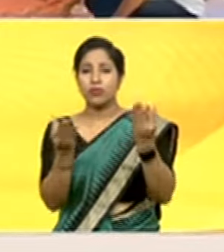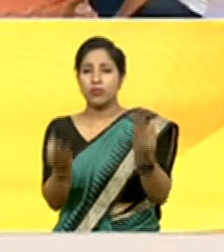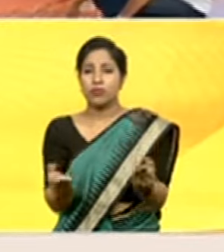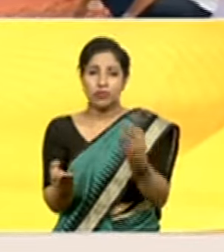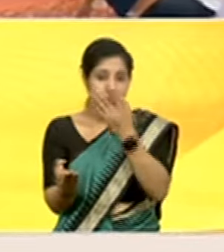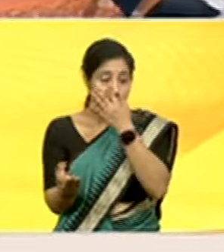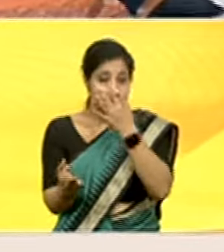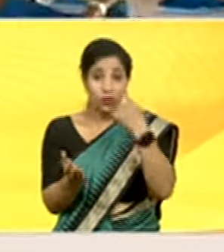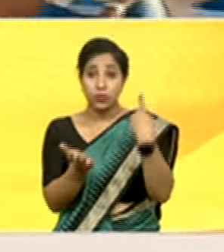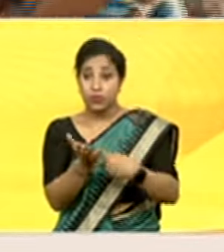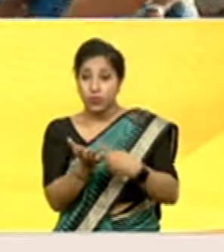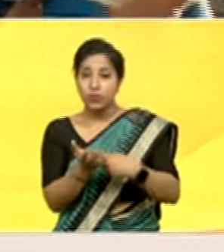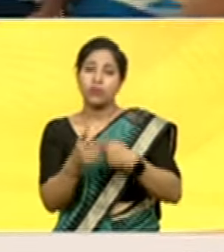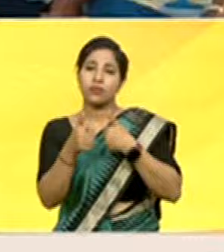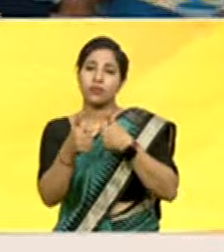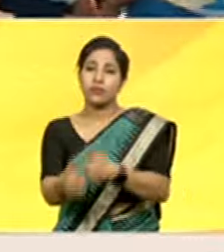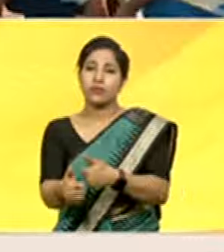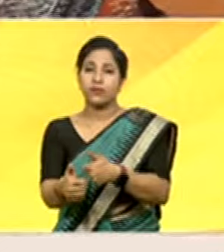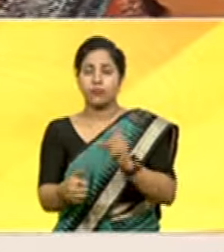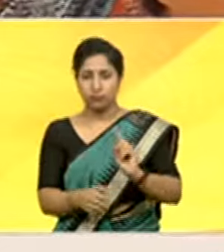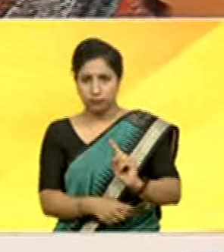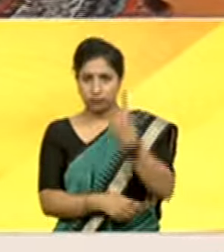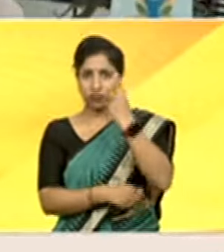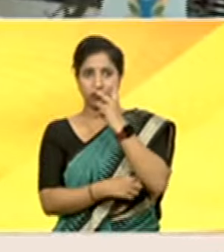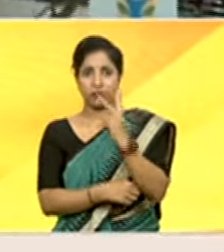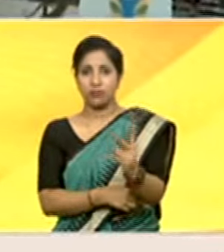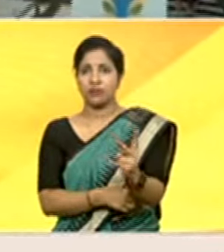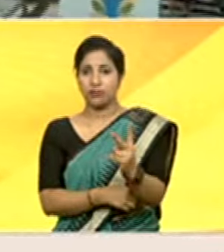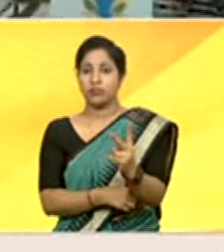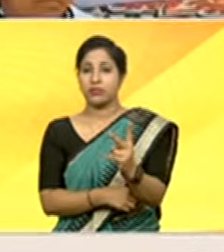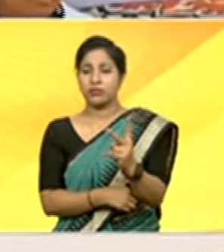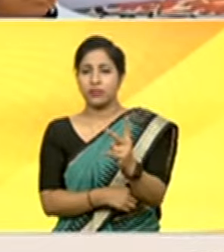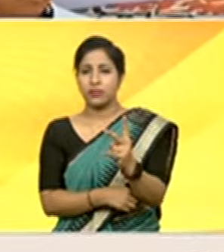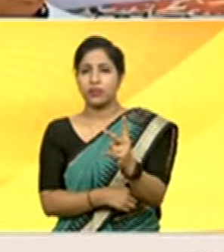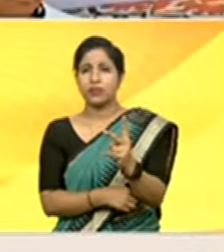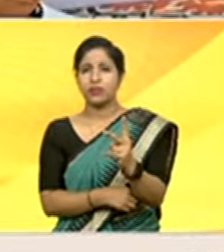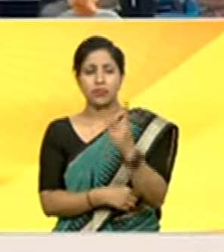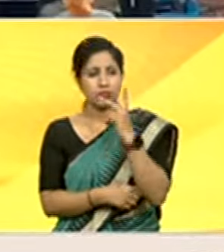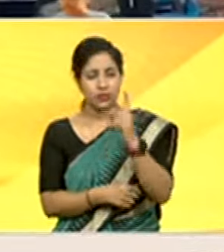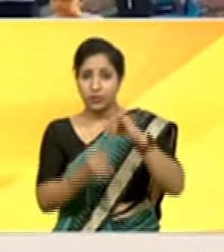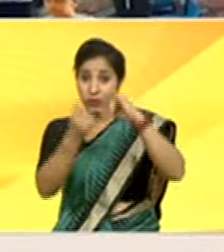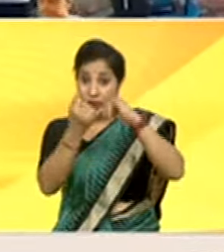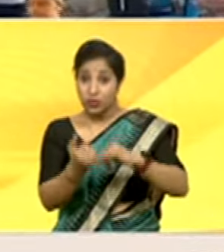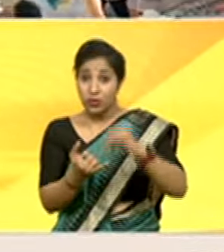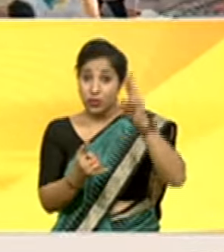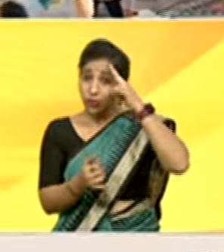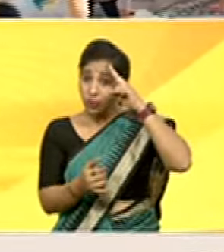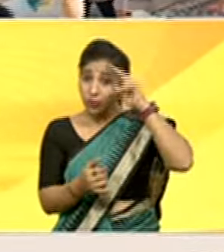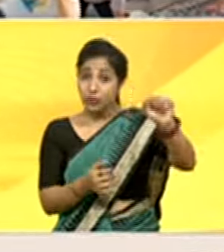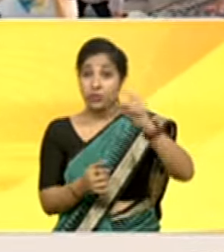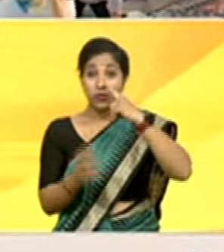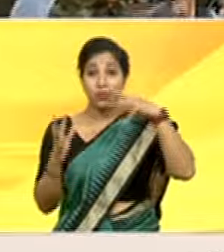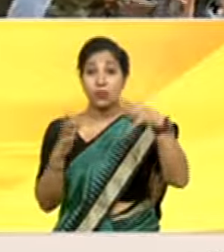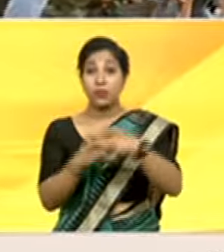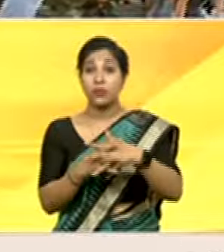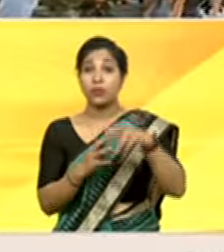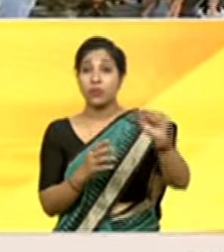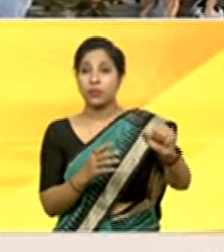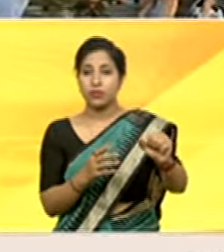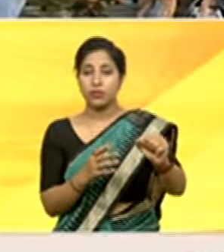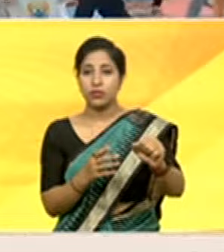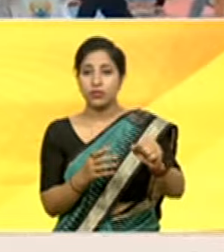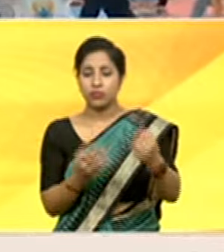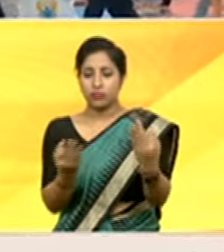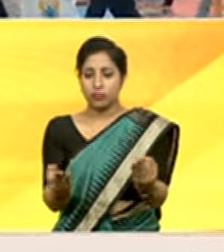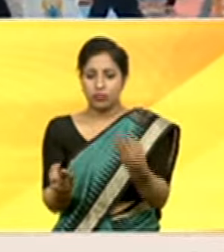प्रोटोकल को लीड किया। ये पहली बार है जब किसी साओधी महिला ने किसी में